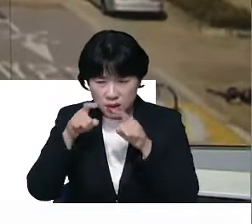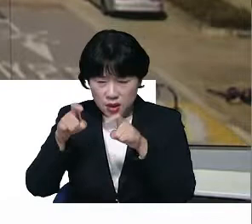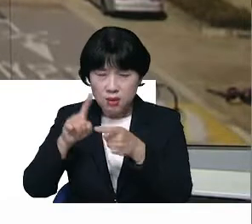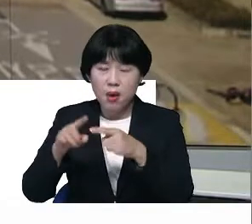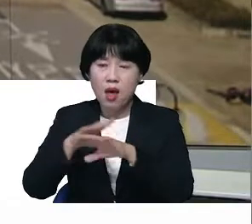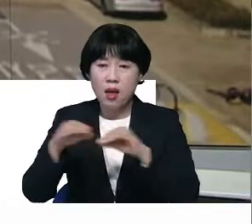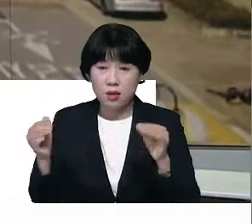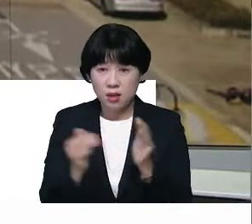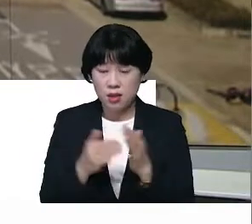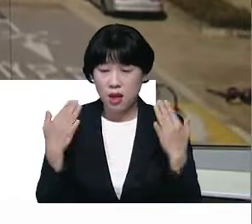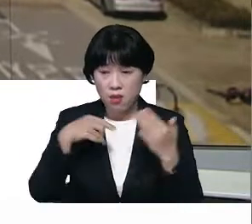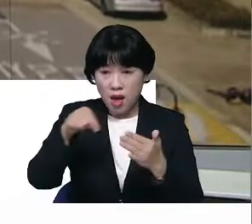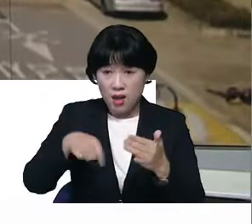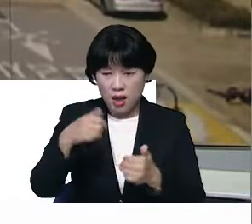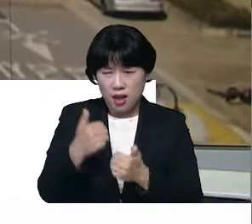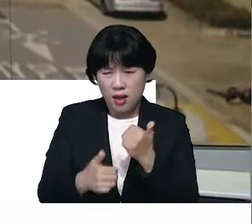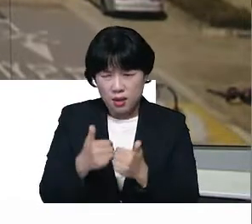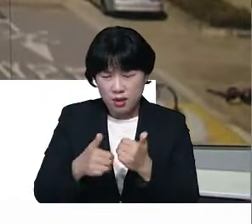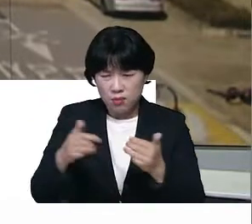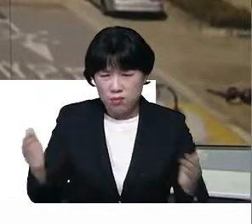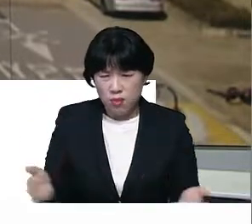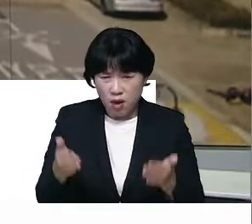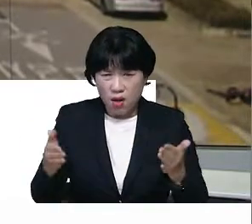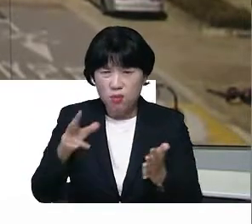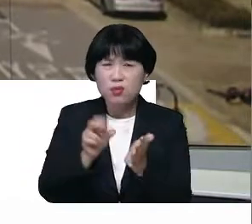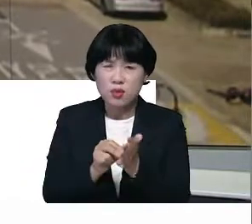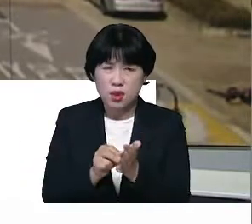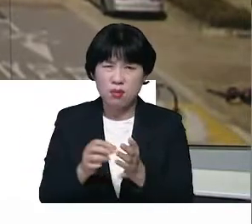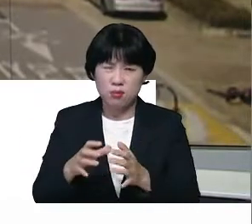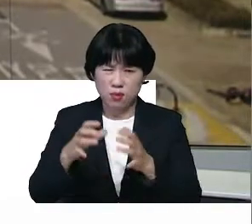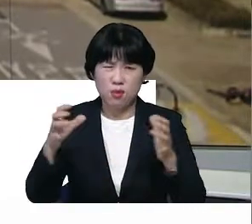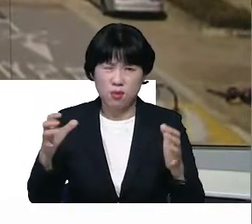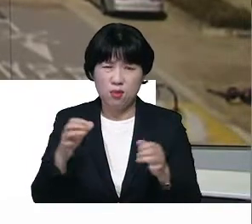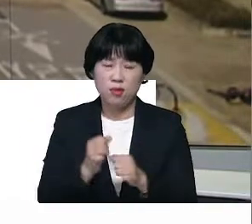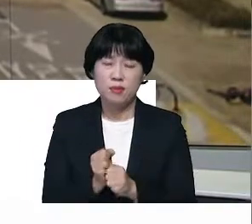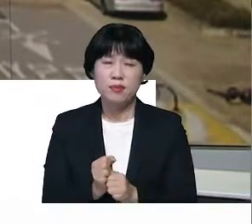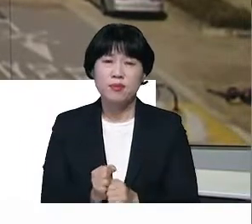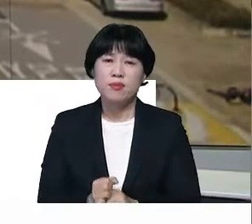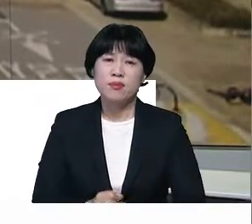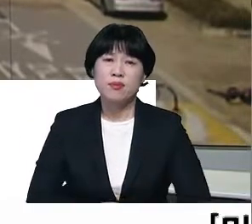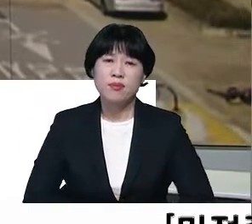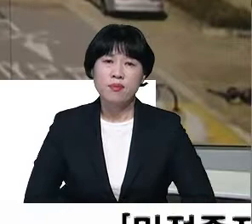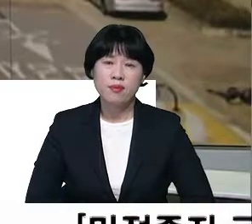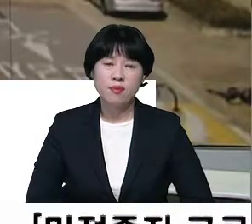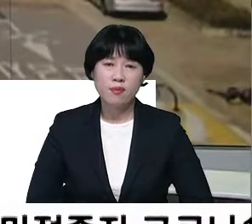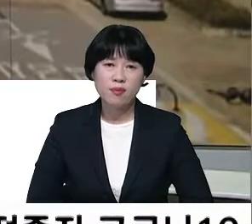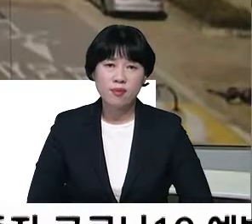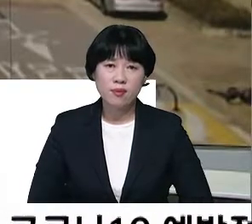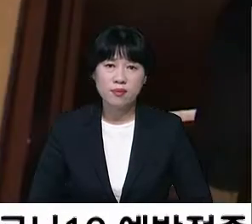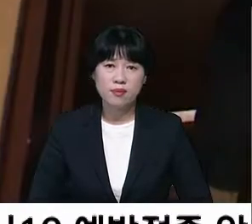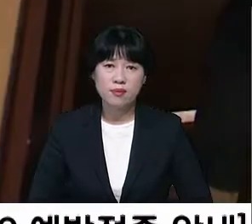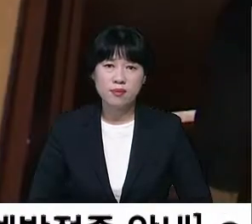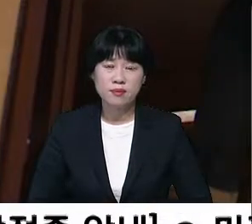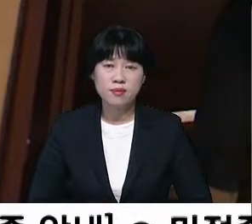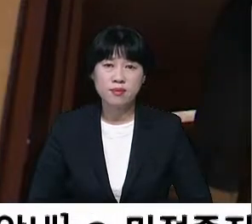학내 갈등이 사태를 키웠다는 비판이 커지고 있습니다 기동 탐사 부이 상황 기자의 보돕니다